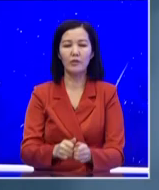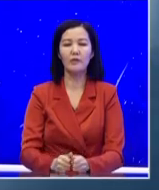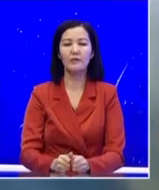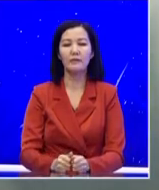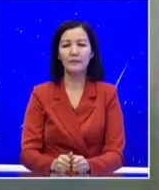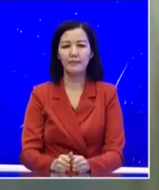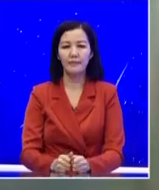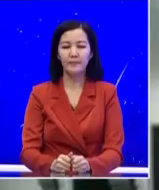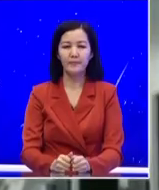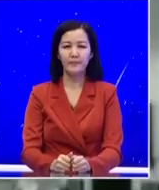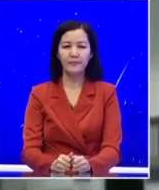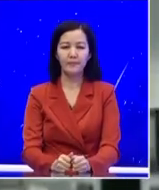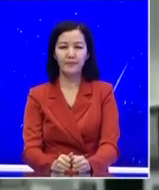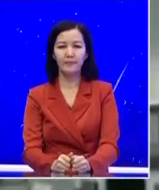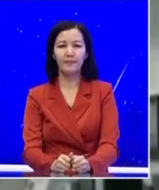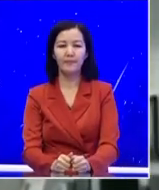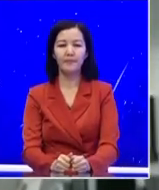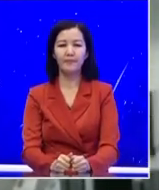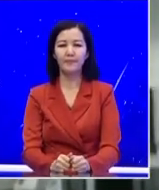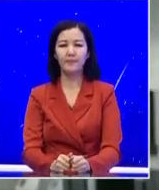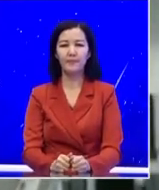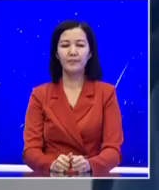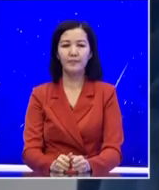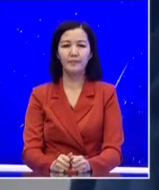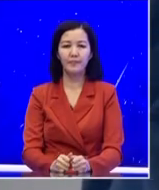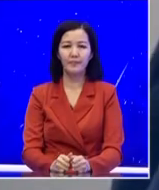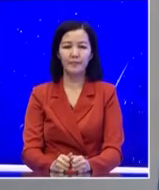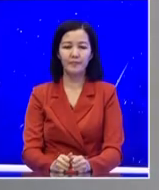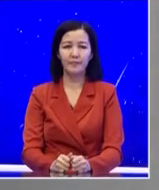ғаламтор ақпараттармен дайындаған Амина Құдайберген, Жетісу арнасы.